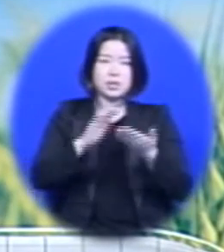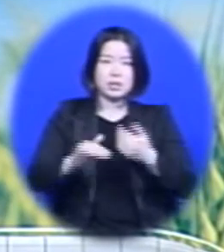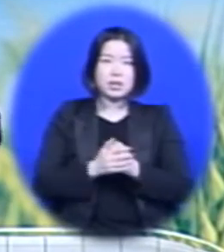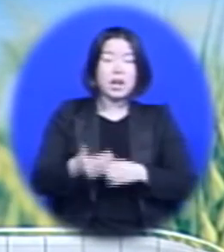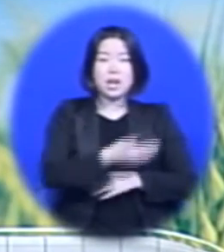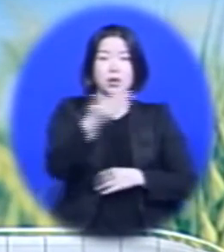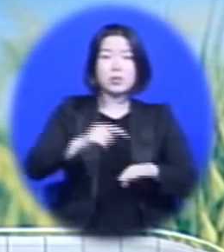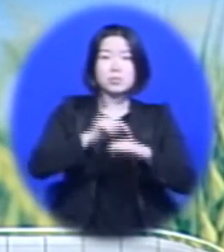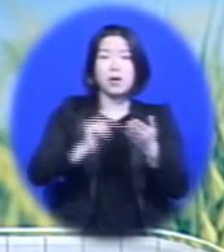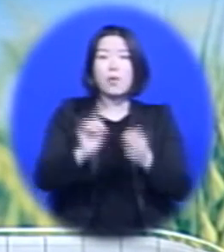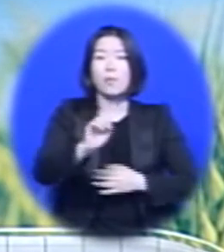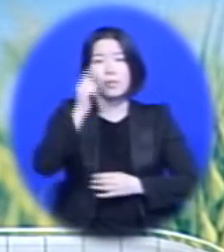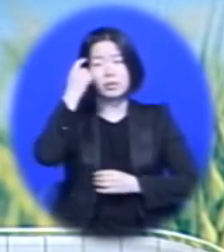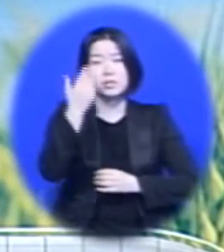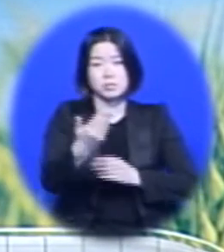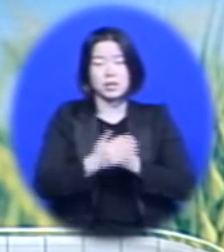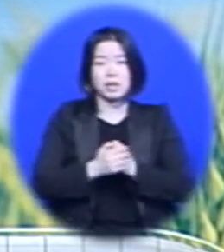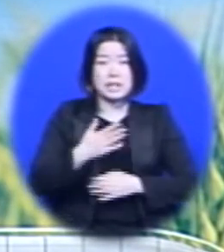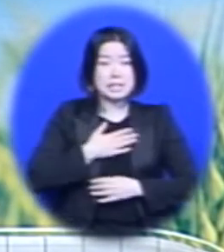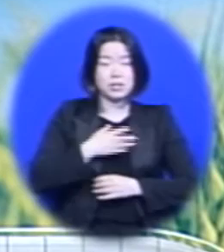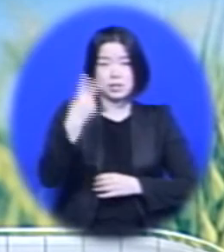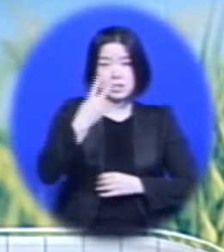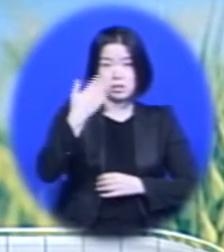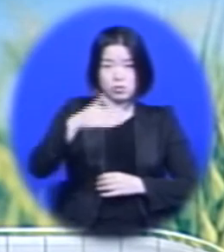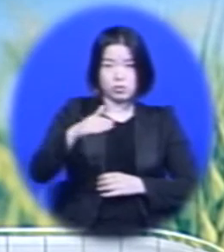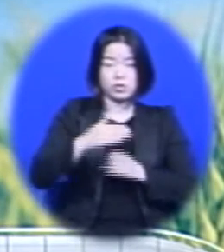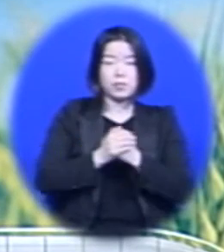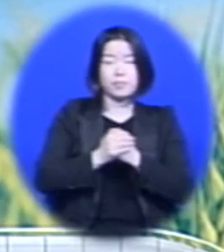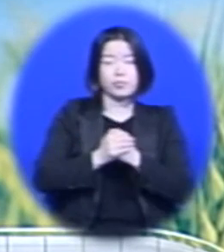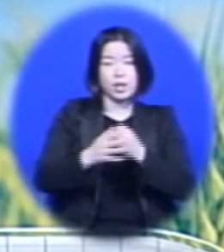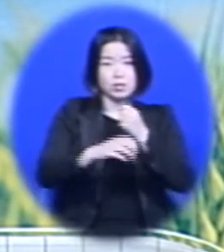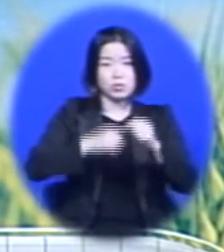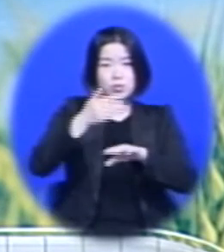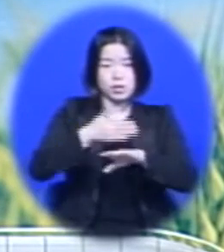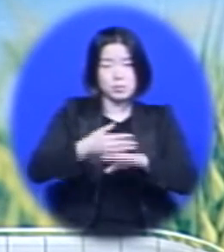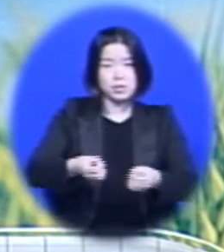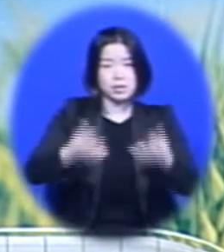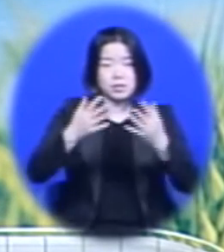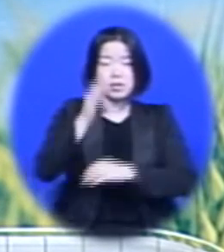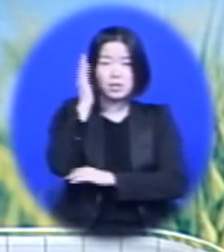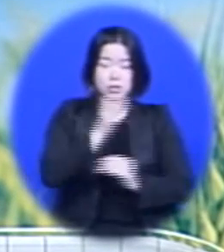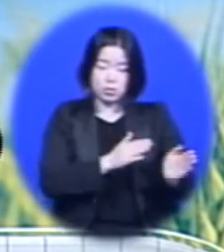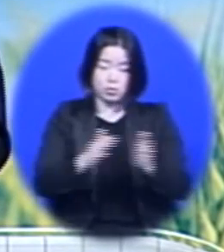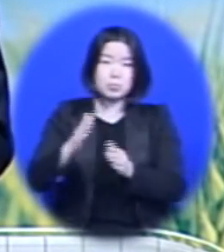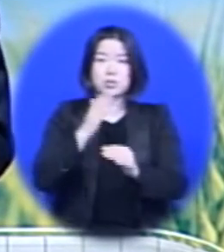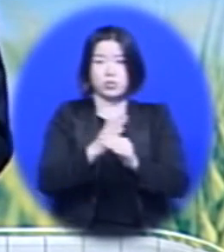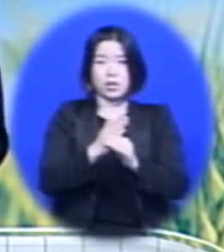여러분의 마음은 어떻습니까? 저는 2009년 추수감사절 설교 준비를